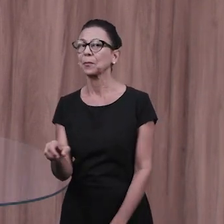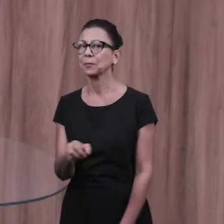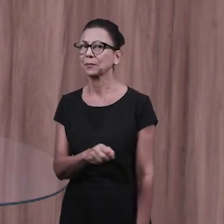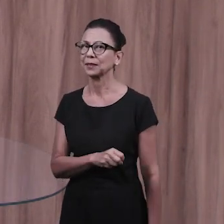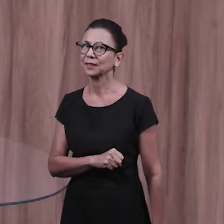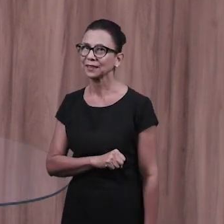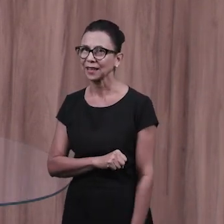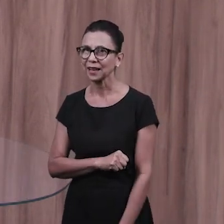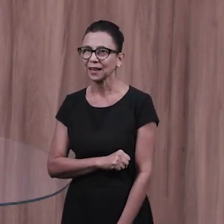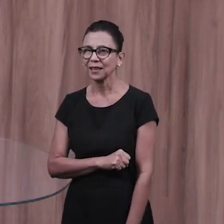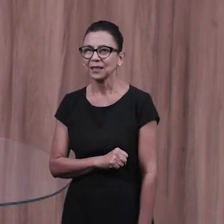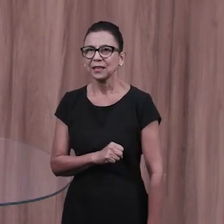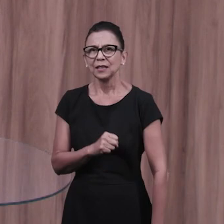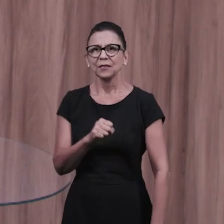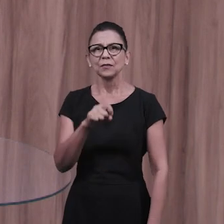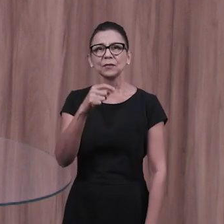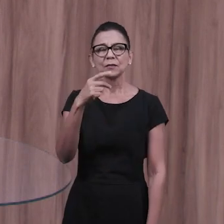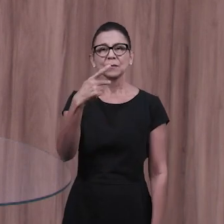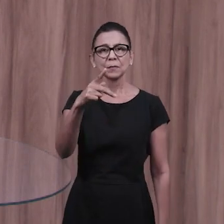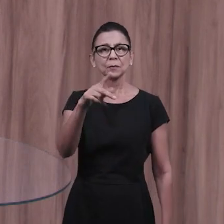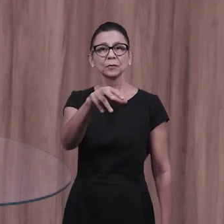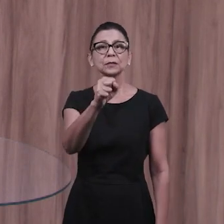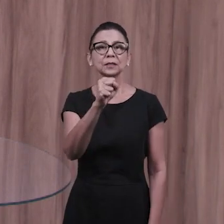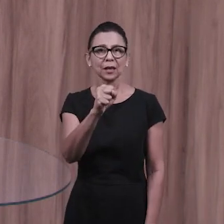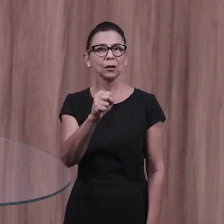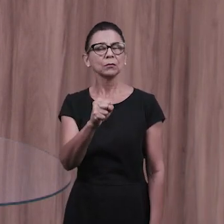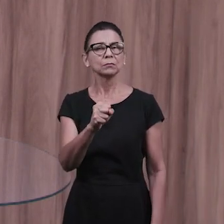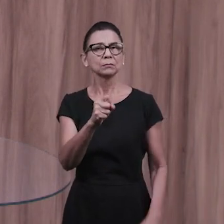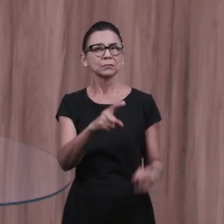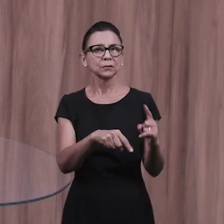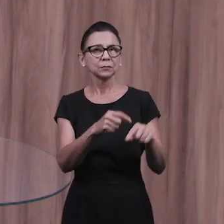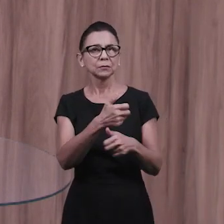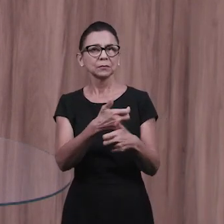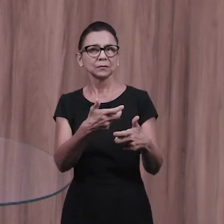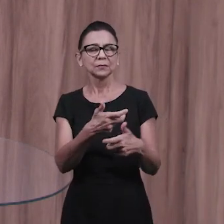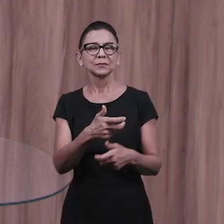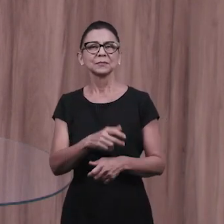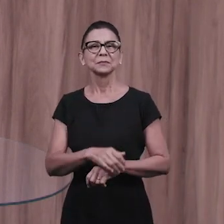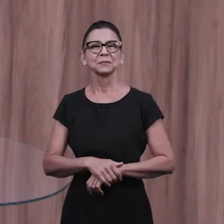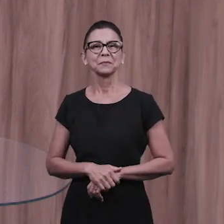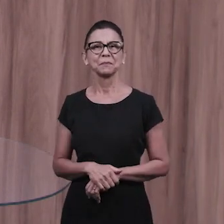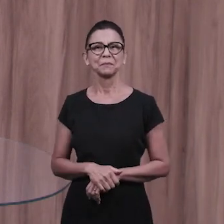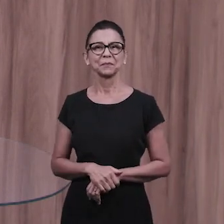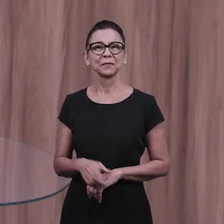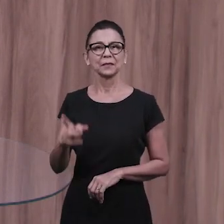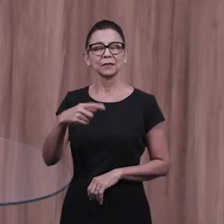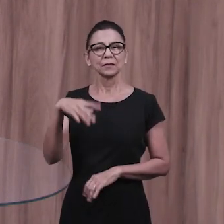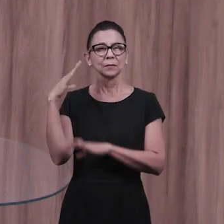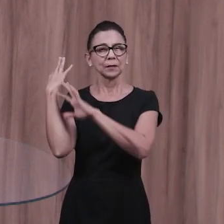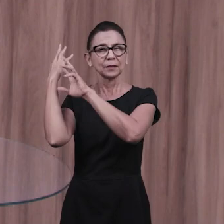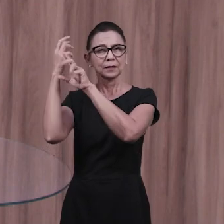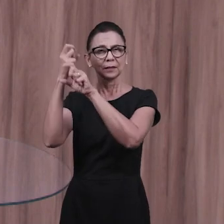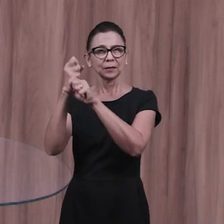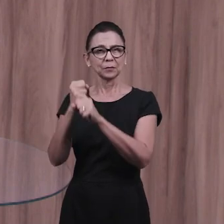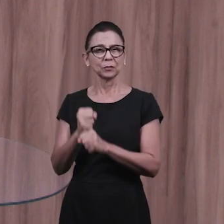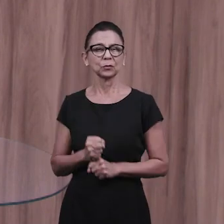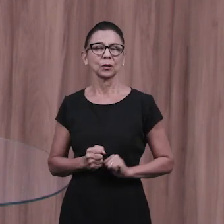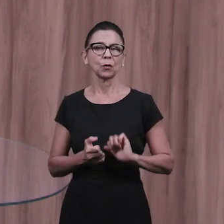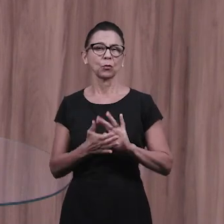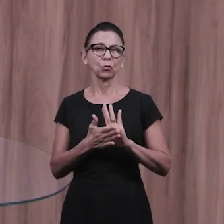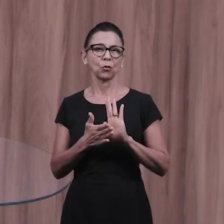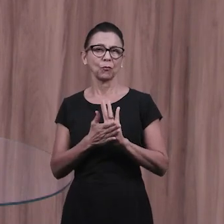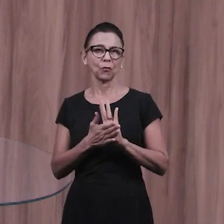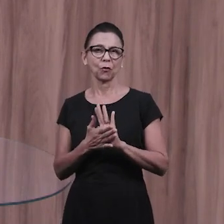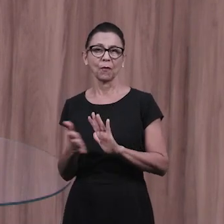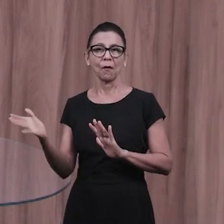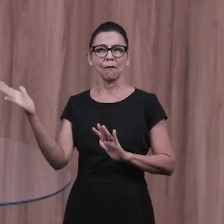puissiez prendre votre instrument pour nous rappeler ensemble la louange Viens vers le milieu. À la prochaine étude et à tous la